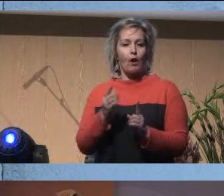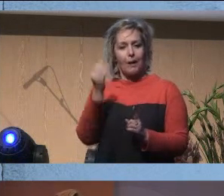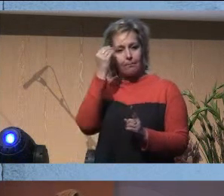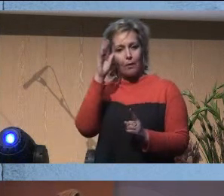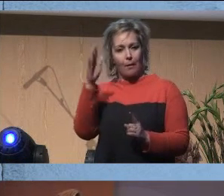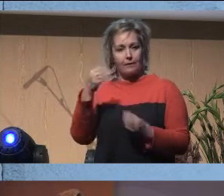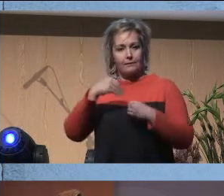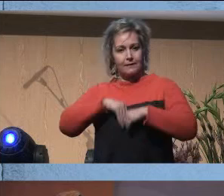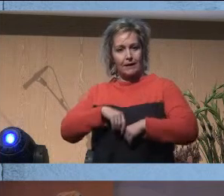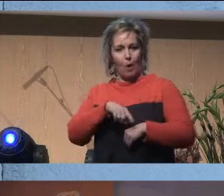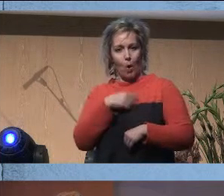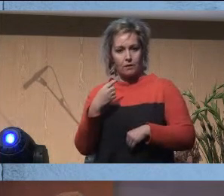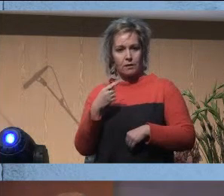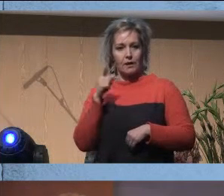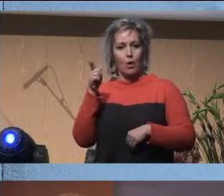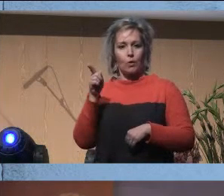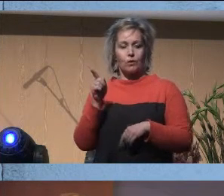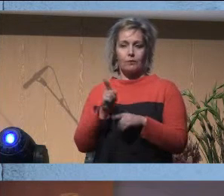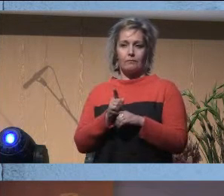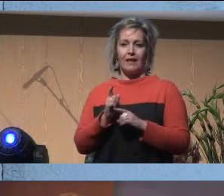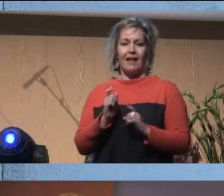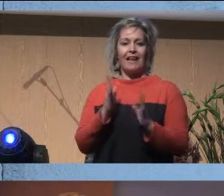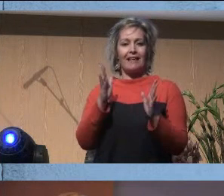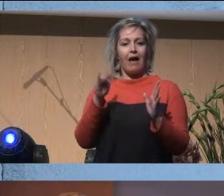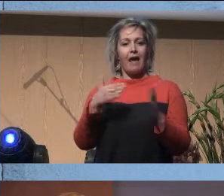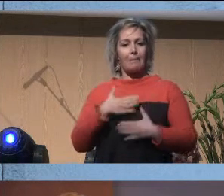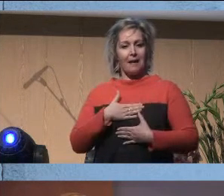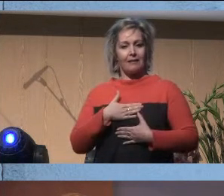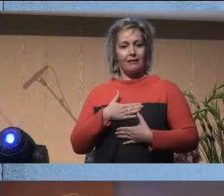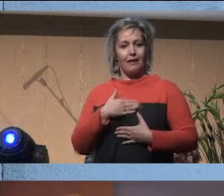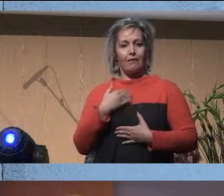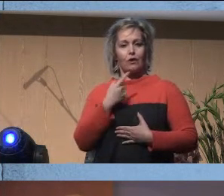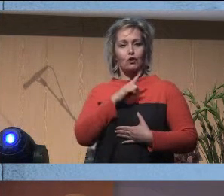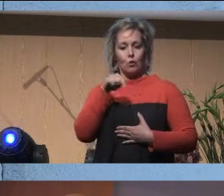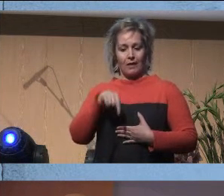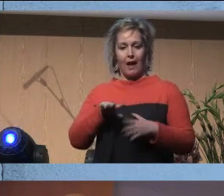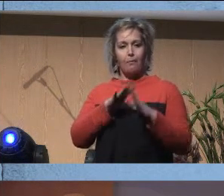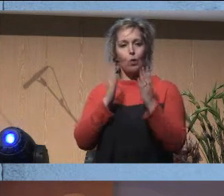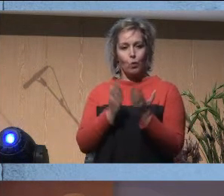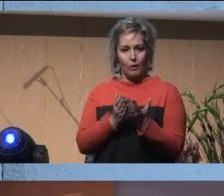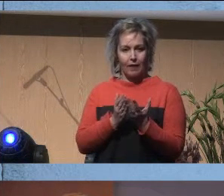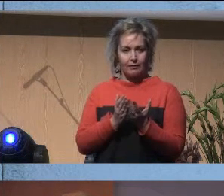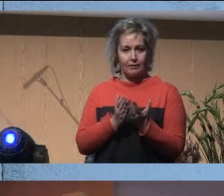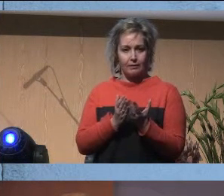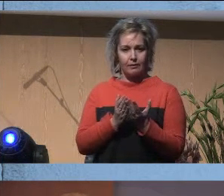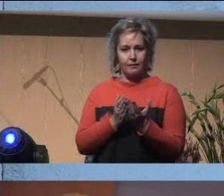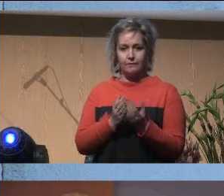oss. Det er nu som livet er mitt. Jeg har fått en stund her på jorden.